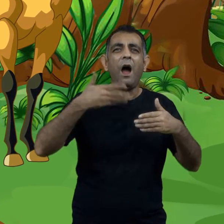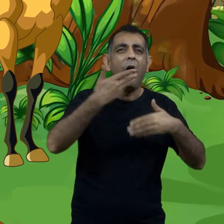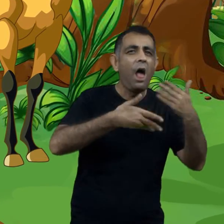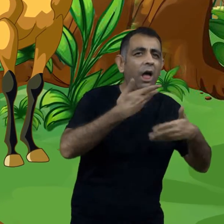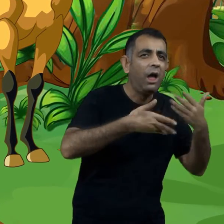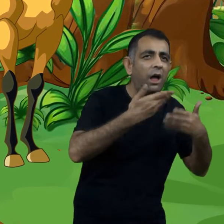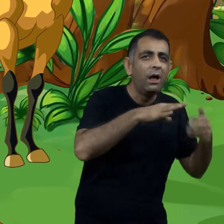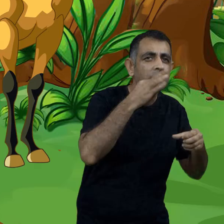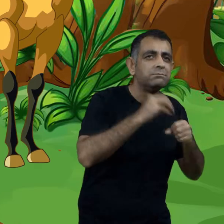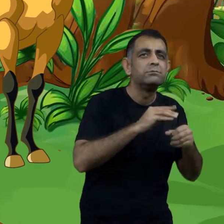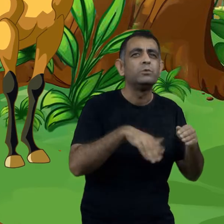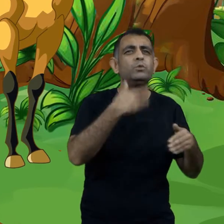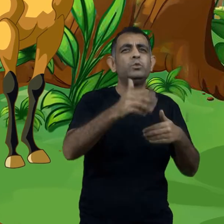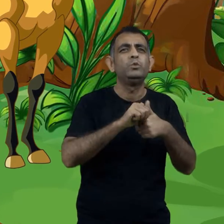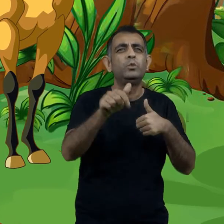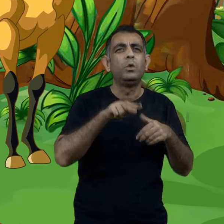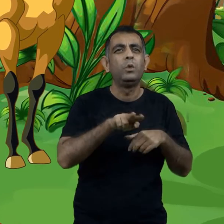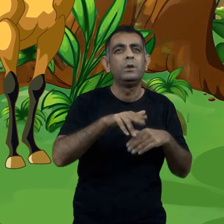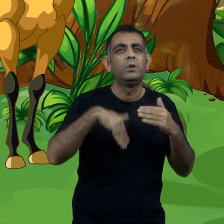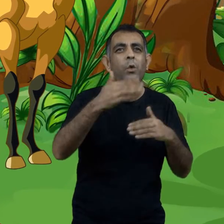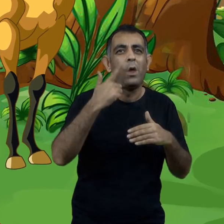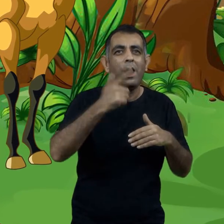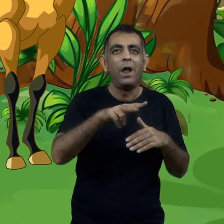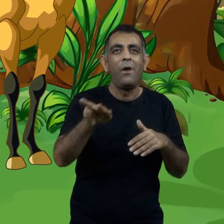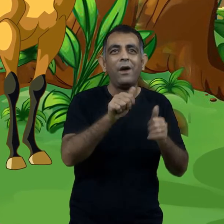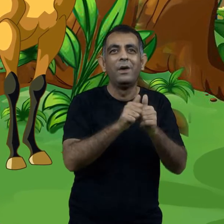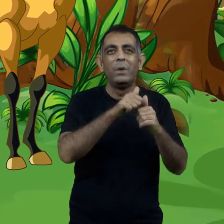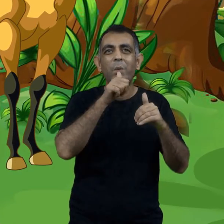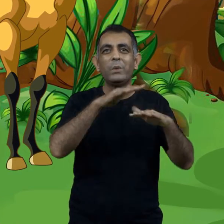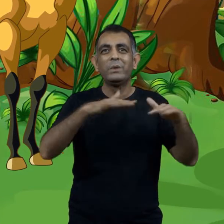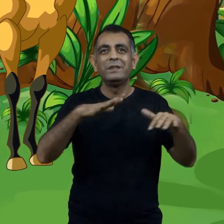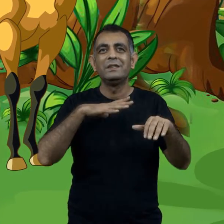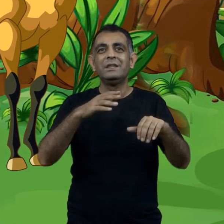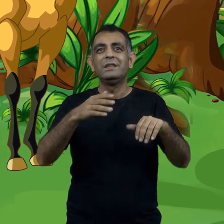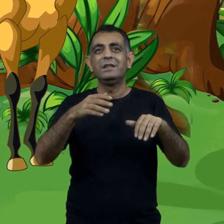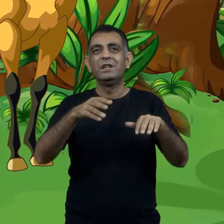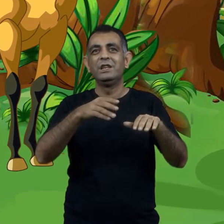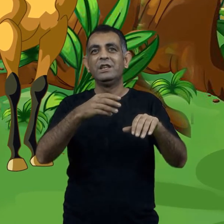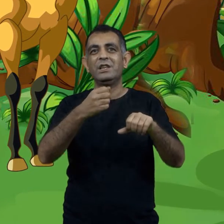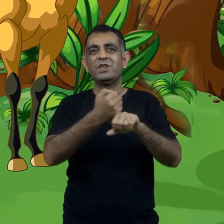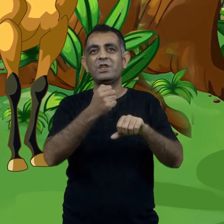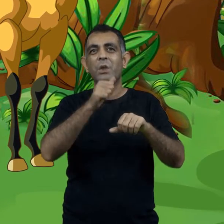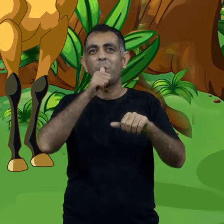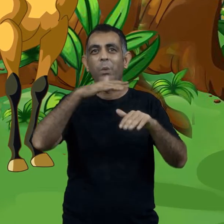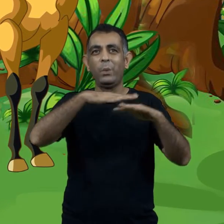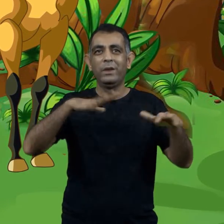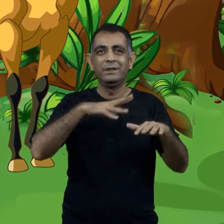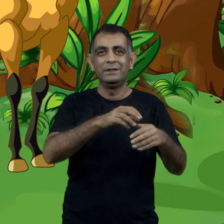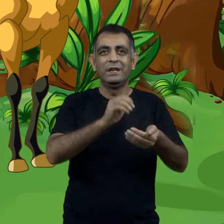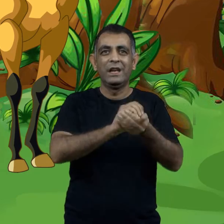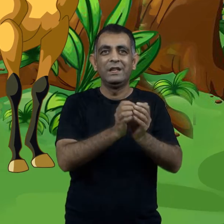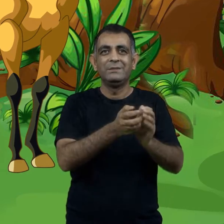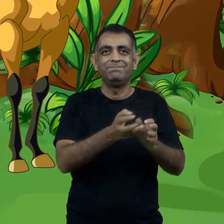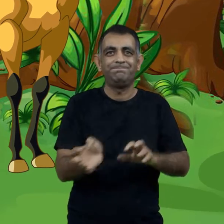biteni anlattılar. Uzun bir yoldan sonra Kızılgerdan onları ters akan çayına götürdü. Ters